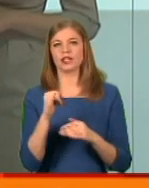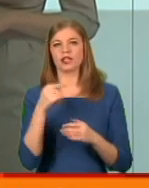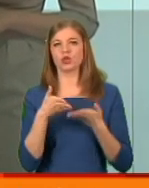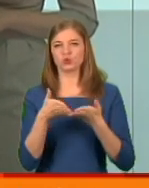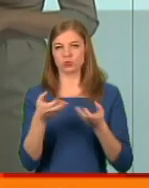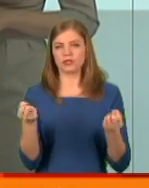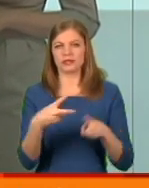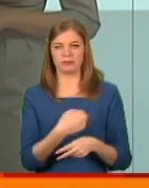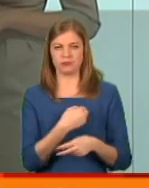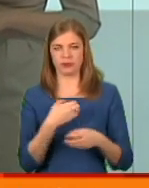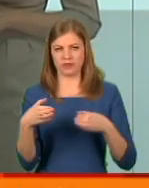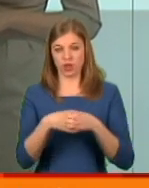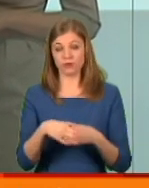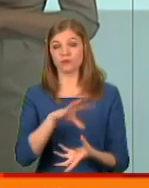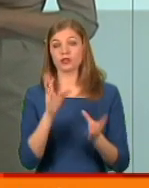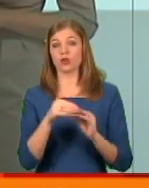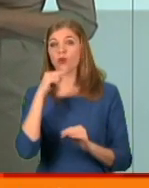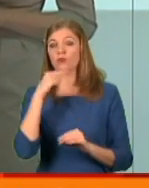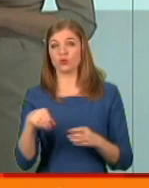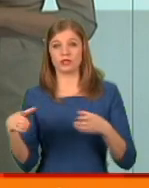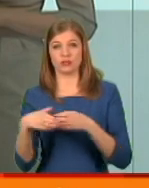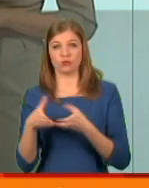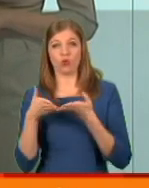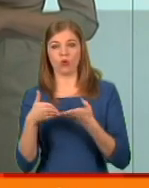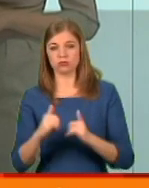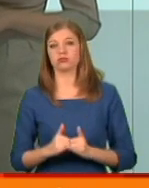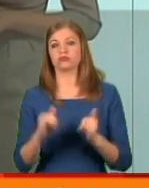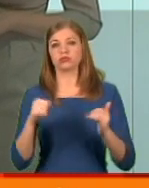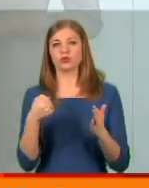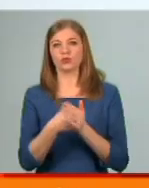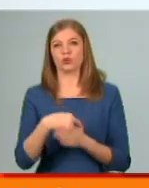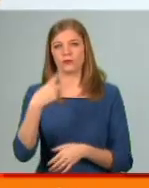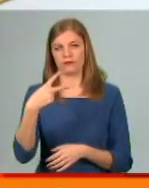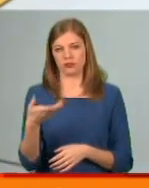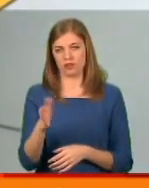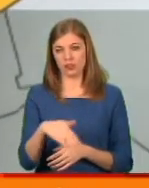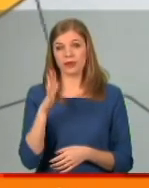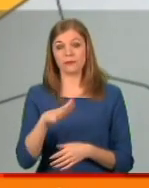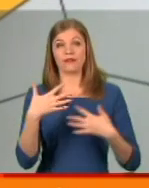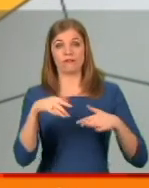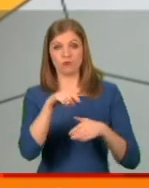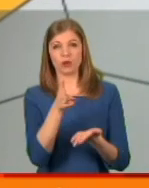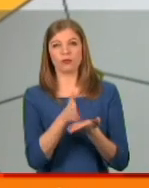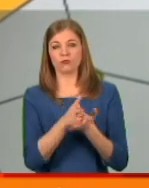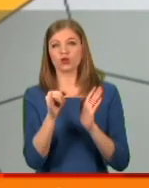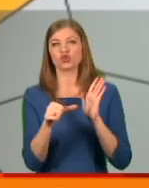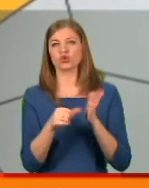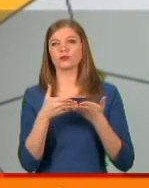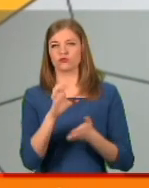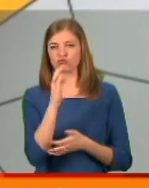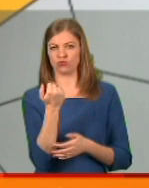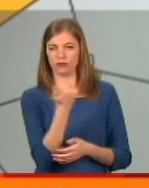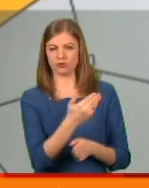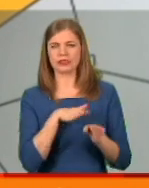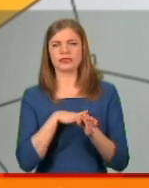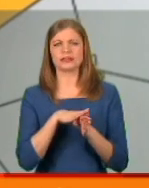судна з спецпризначенцями. Загалом російські угруповання кораблів збільшилося до 20 десятків. У Середземному морі перебуває 6-й флот США. Це